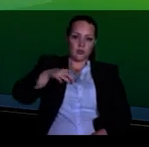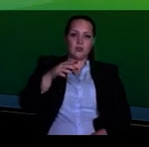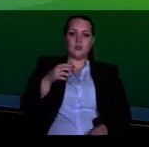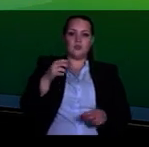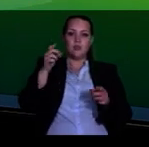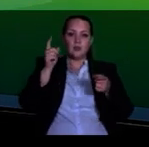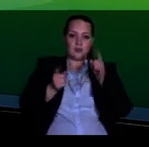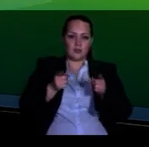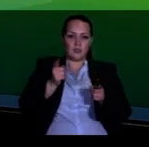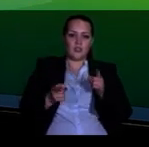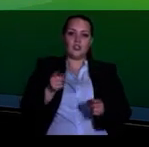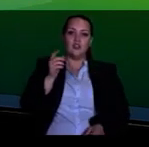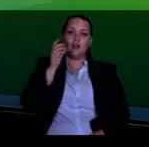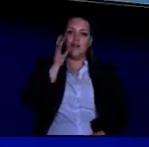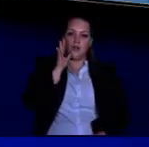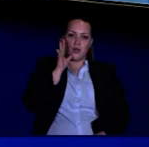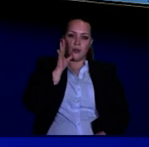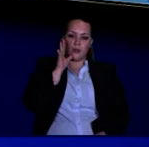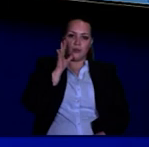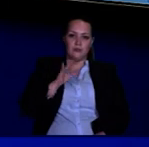в настоящем времени.